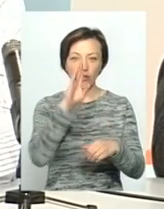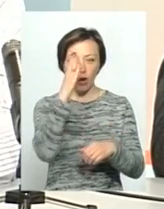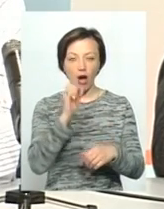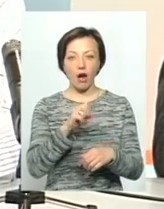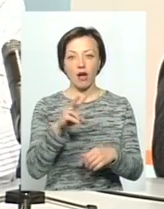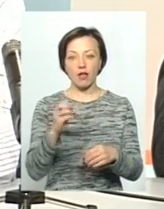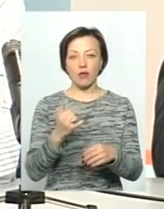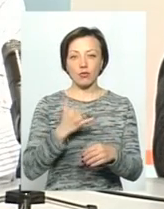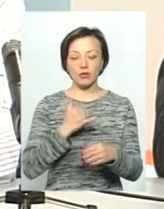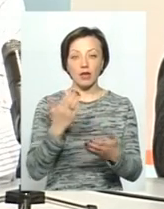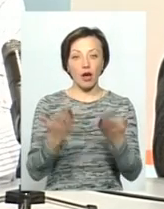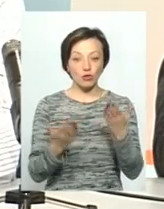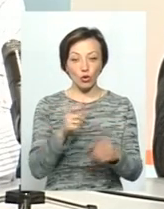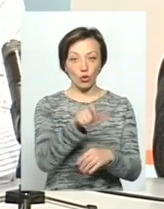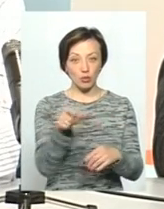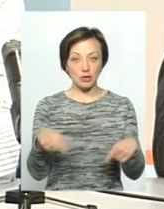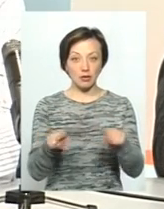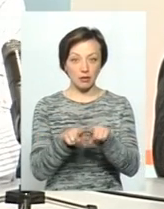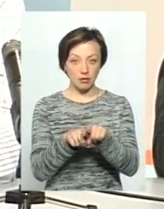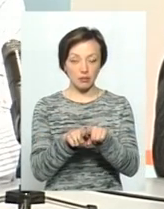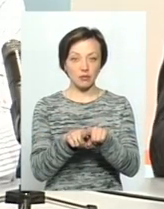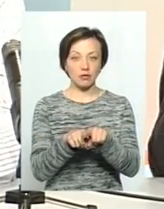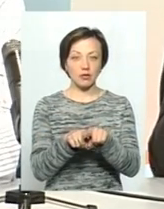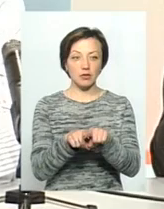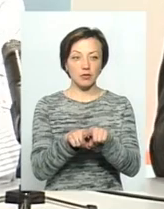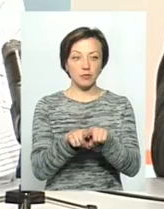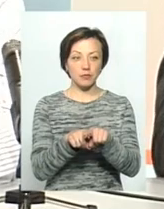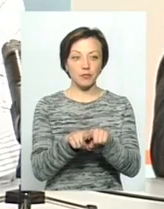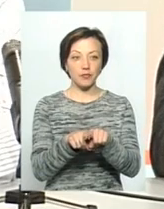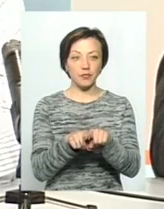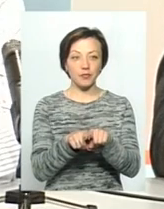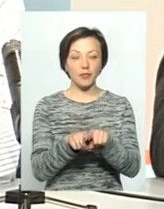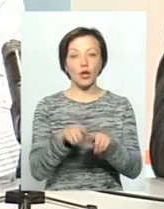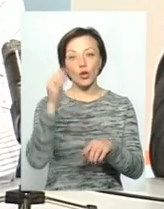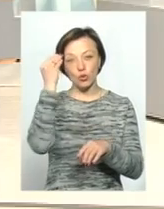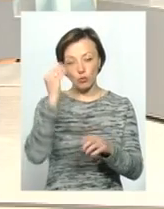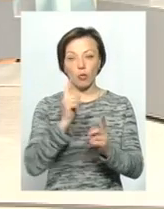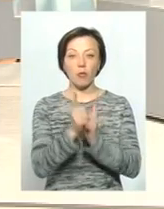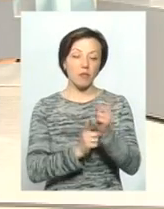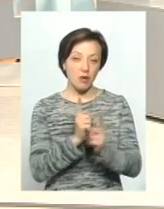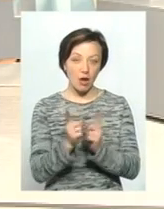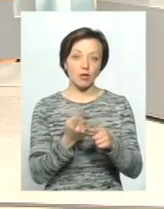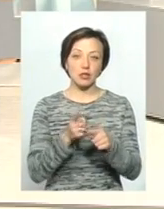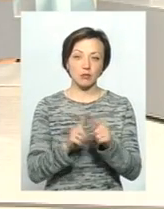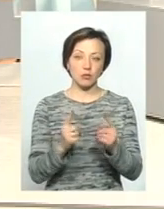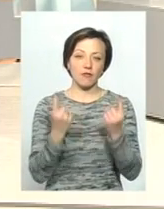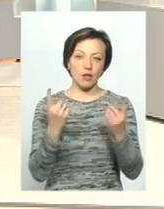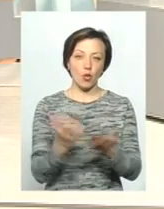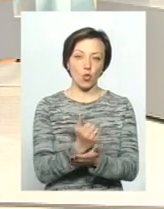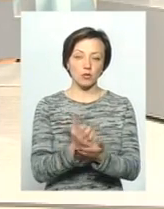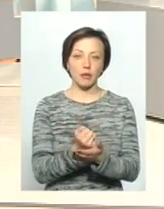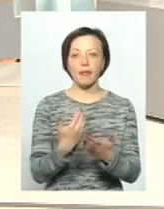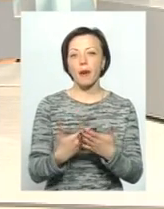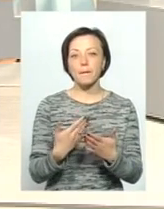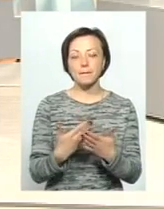От нам з такими людьми, якщо ми, ну, скажімо так, вони свою думку поміняю, то це буде великий успіх. Ну,